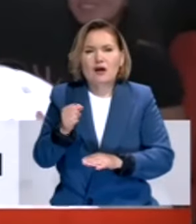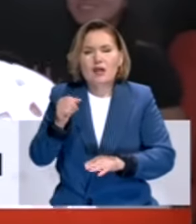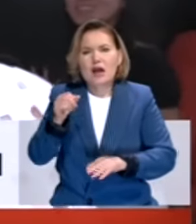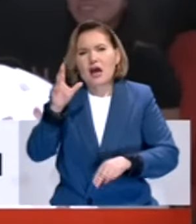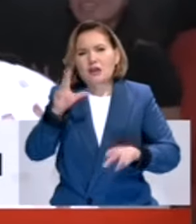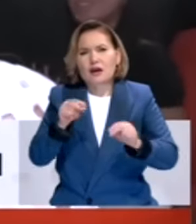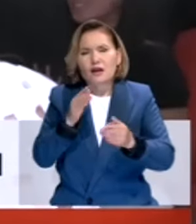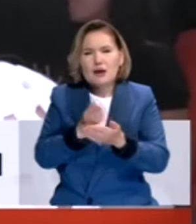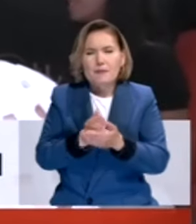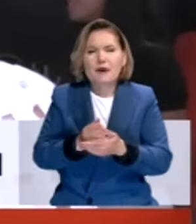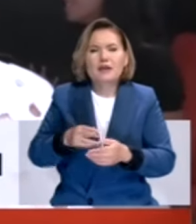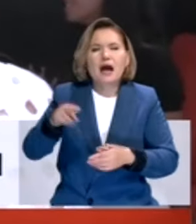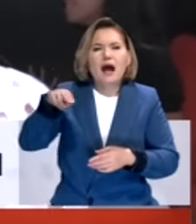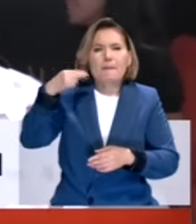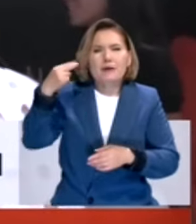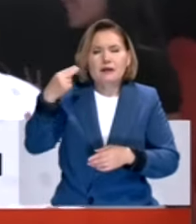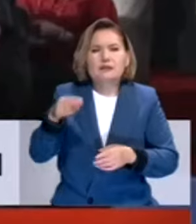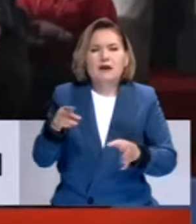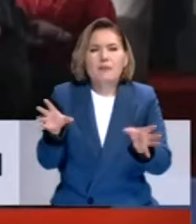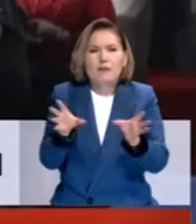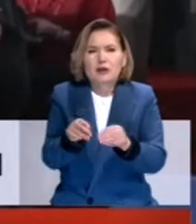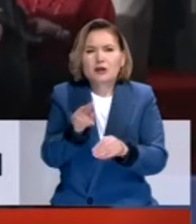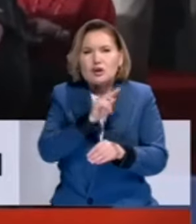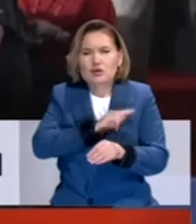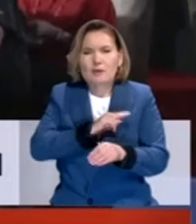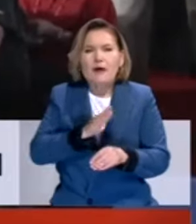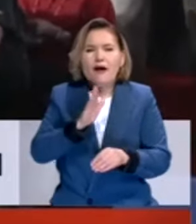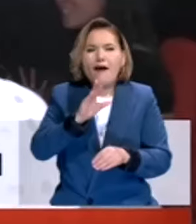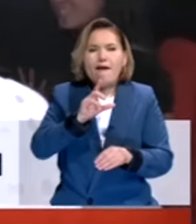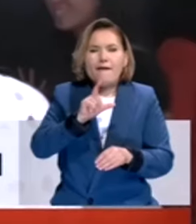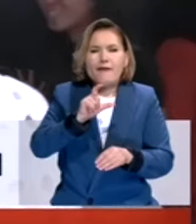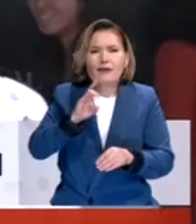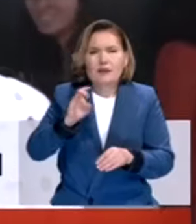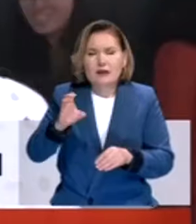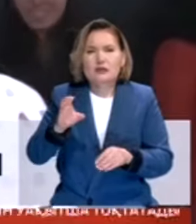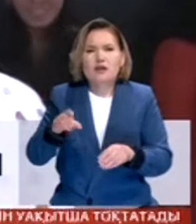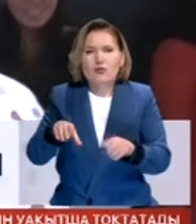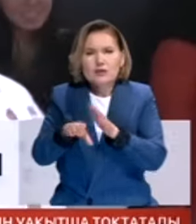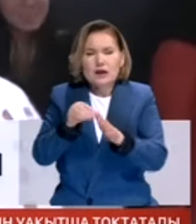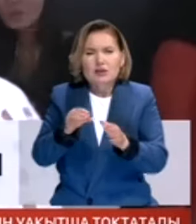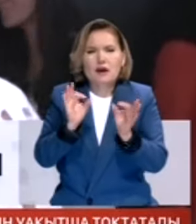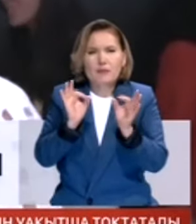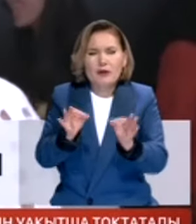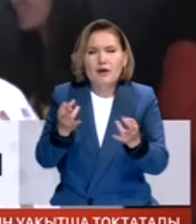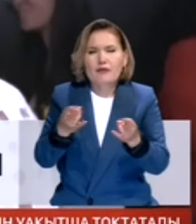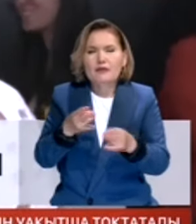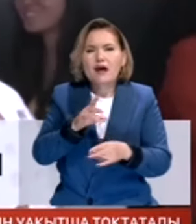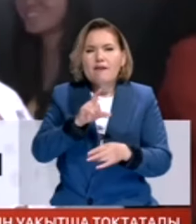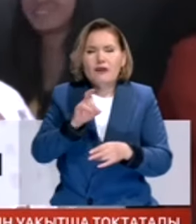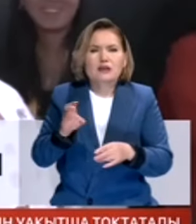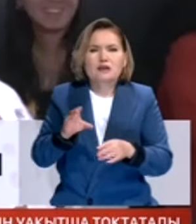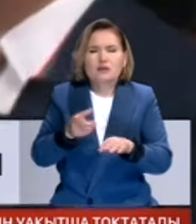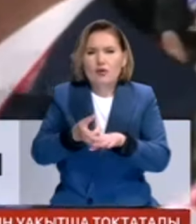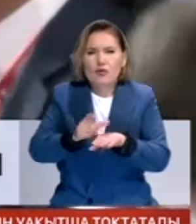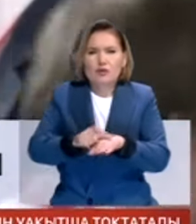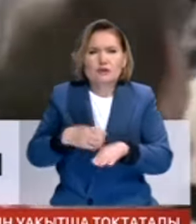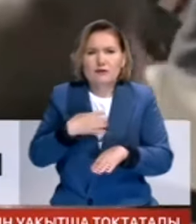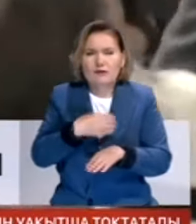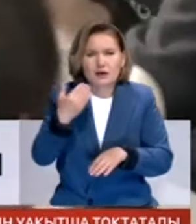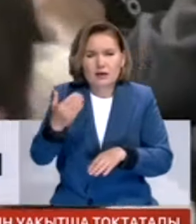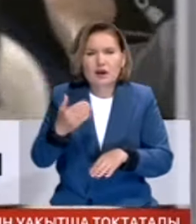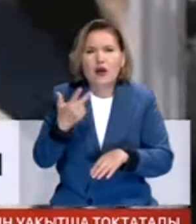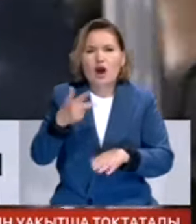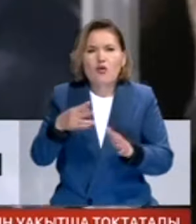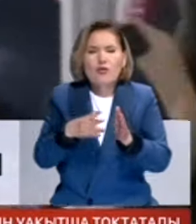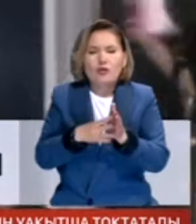жұмыс істей алатын адамды таңдағаны маңызды. Орынбасарлыққа кандидаттардың барлығы өте жақсы адамдар, бірақ Венс үшін өте қуаныштымыз.